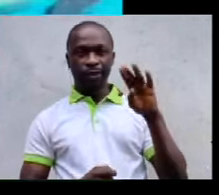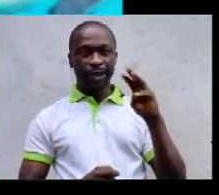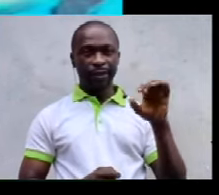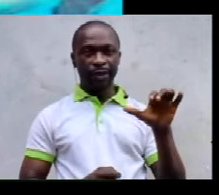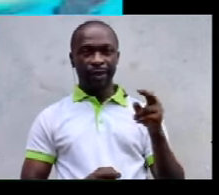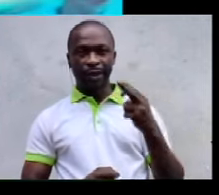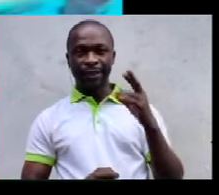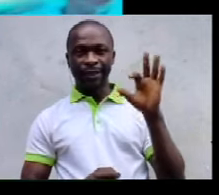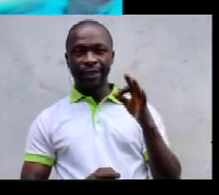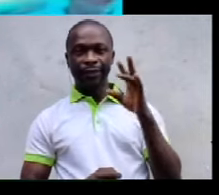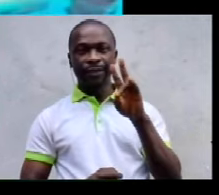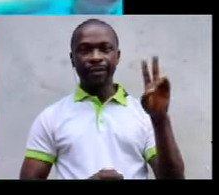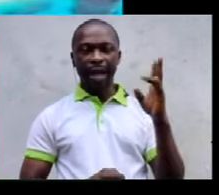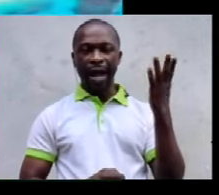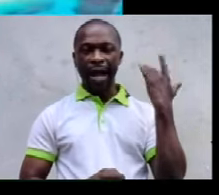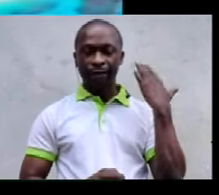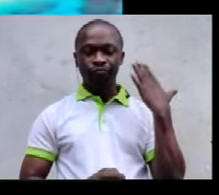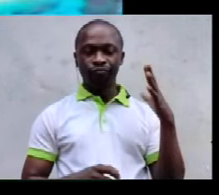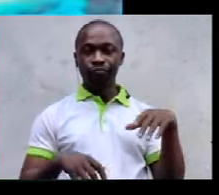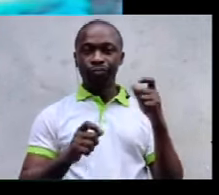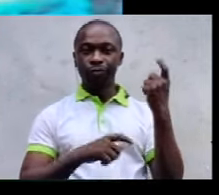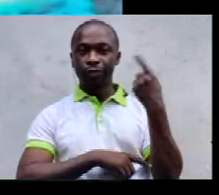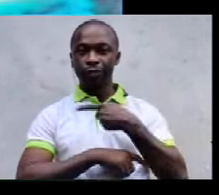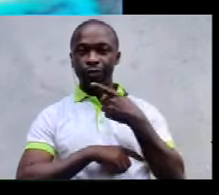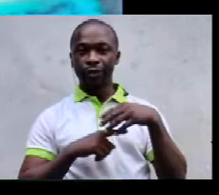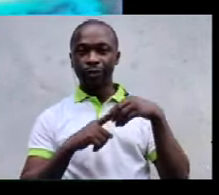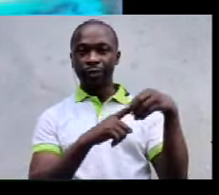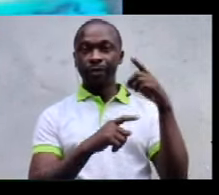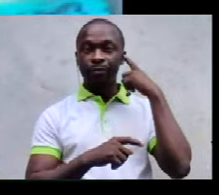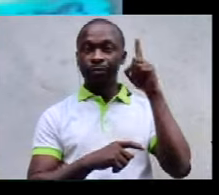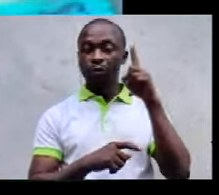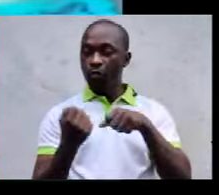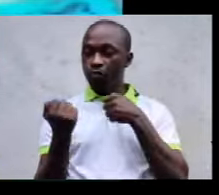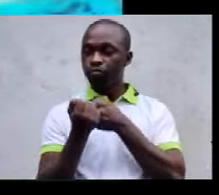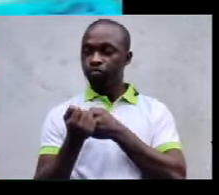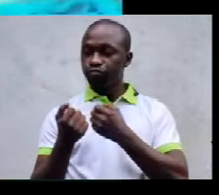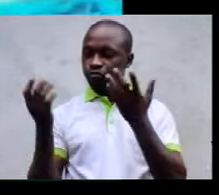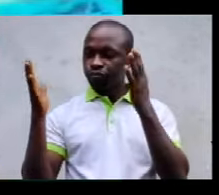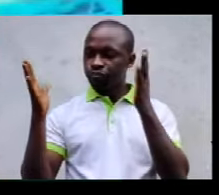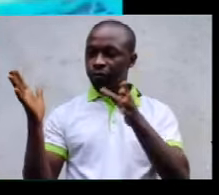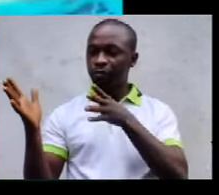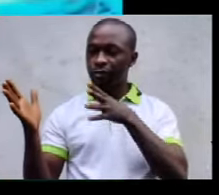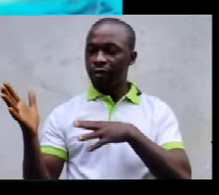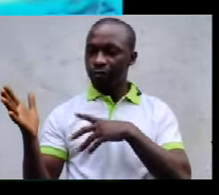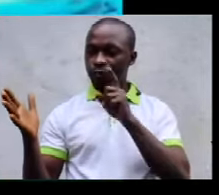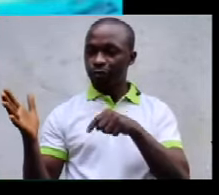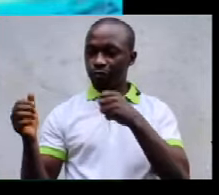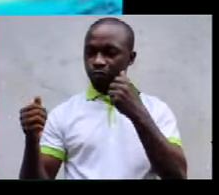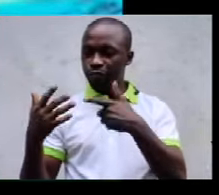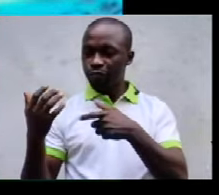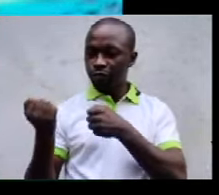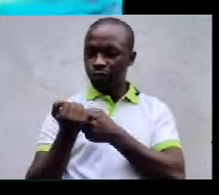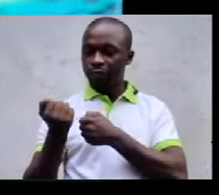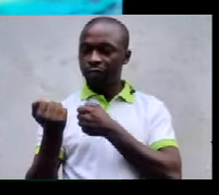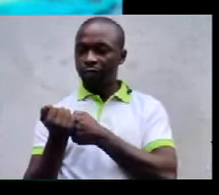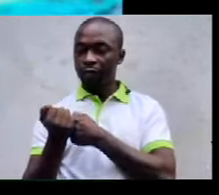mars 1977. L'événement est l'occasion de rappeler qu'il existe encore des inégalités entre les genres, des